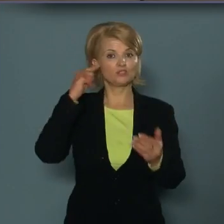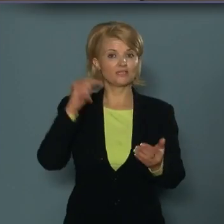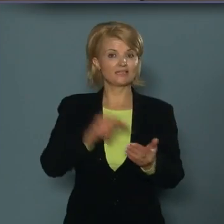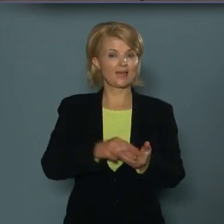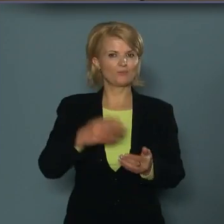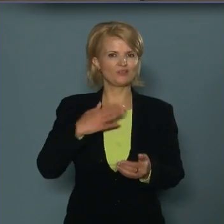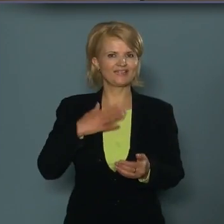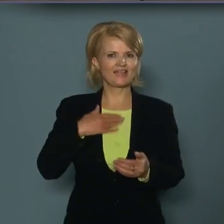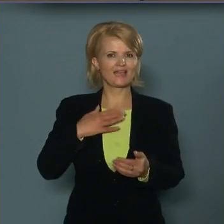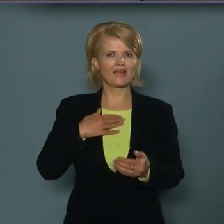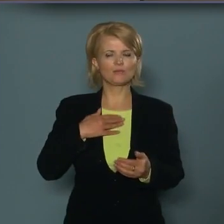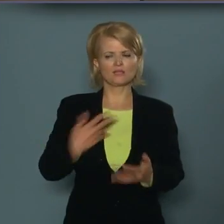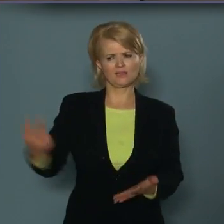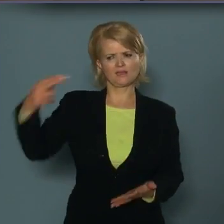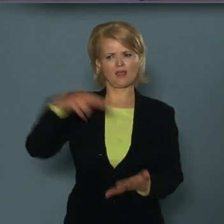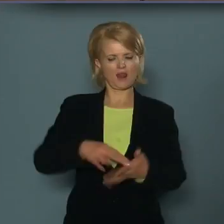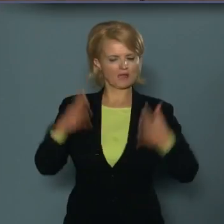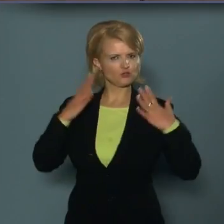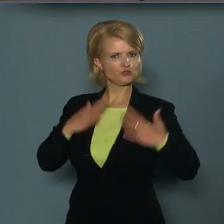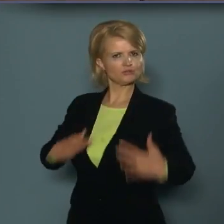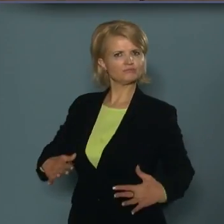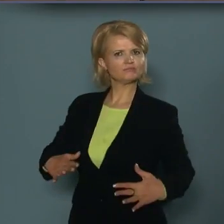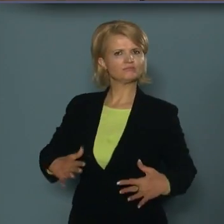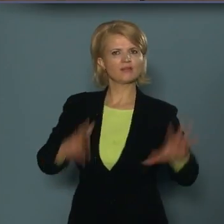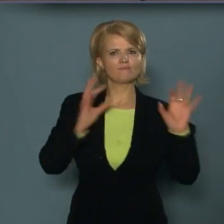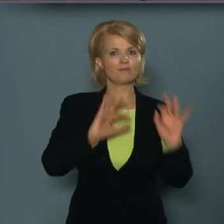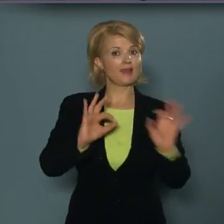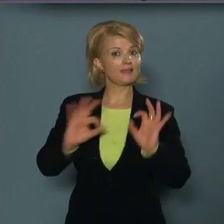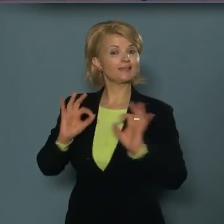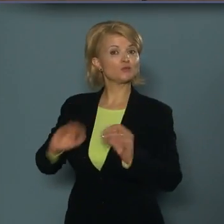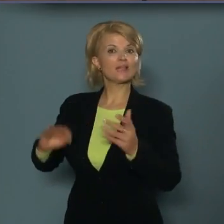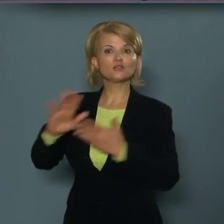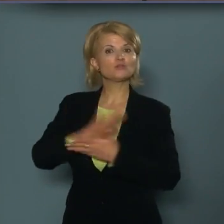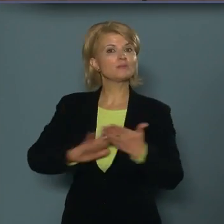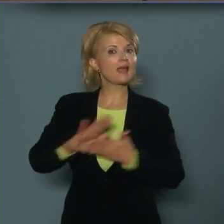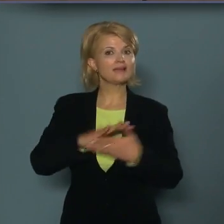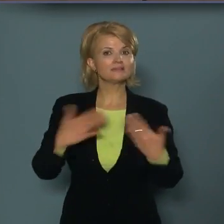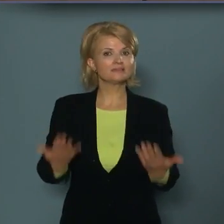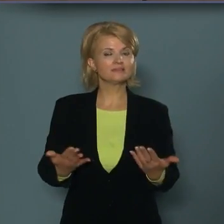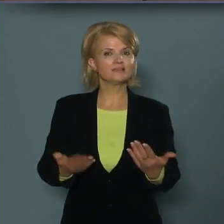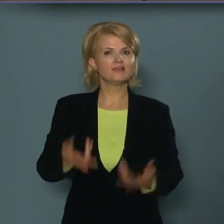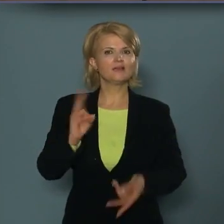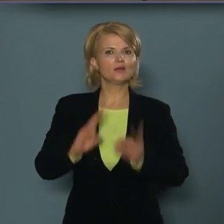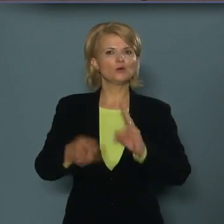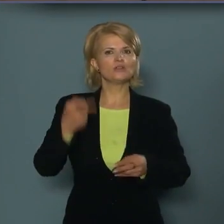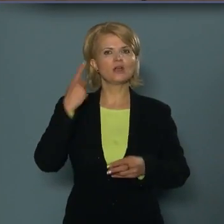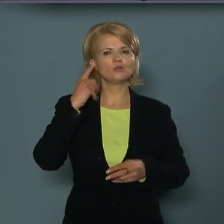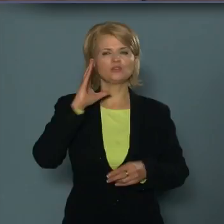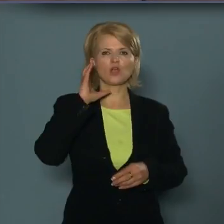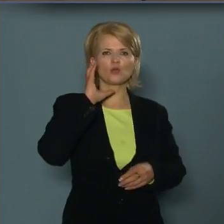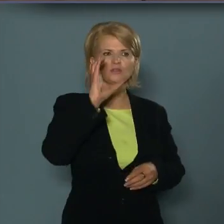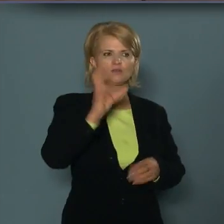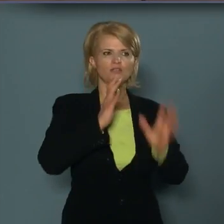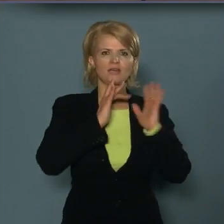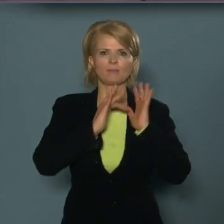Legfontosabb szempontok nekem az voltak, tehát maga a kiállás, a felkészülés, maga a hogyan tudja átadni a